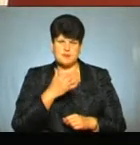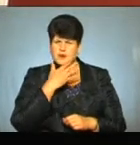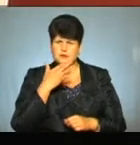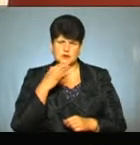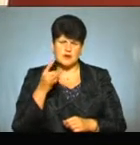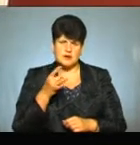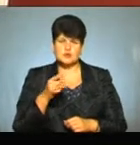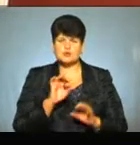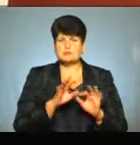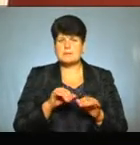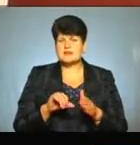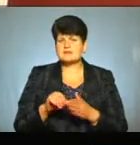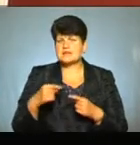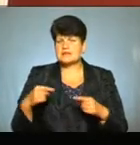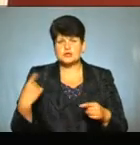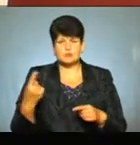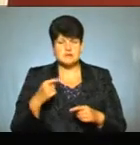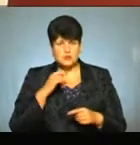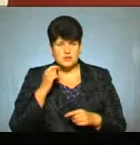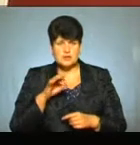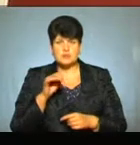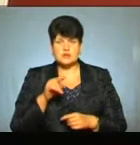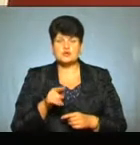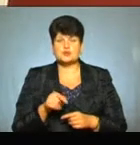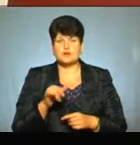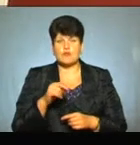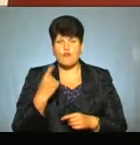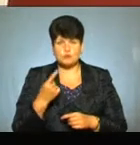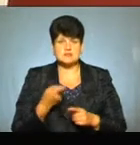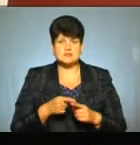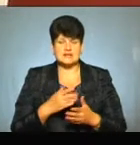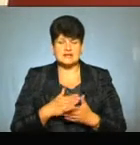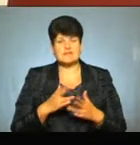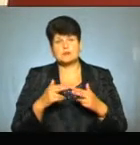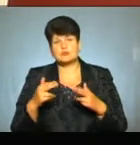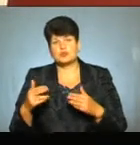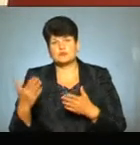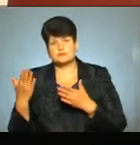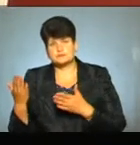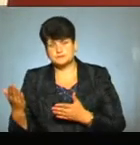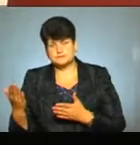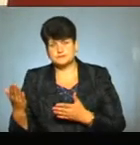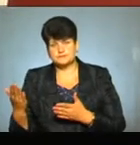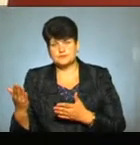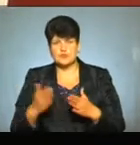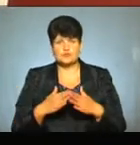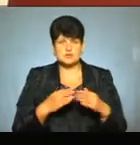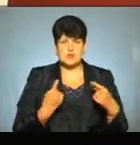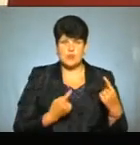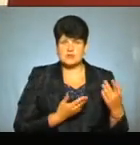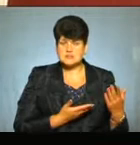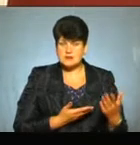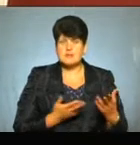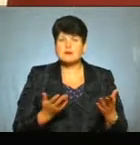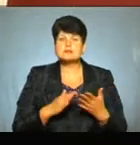неодноразово розповідали представники інших областей України про те, що в них в області це впроваджується, на Дніпропетровщині, для прикладу, в сусідніх